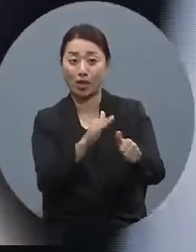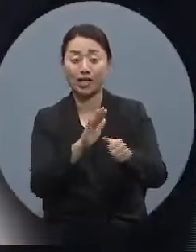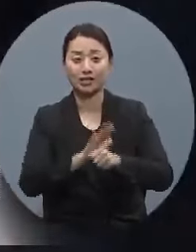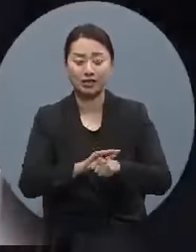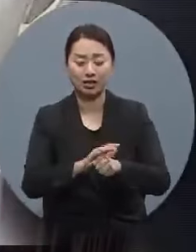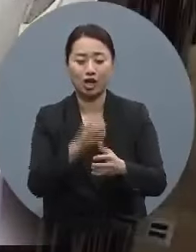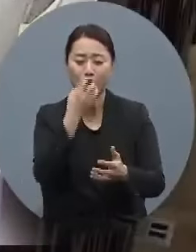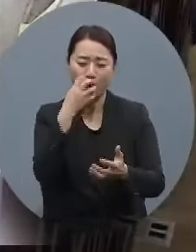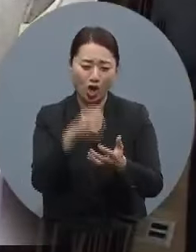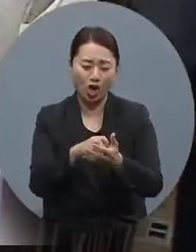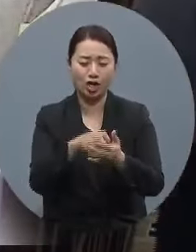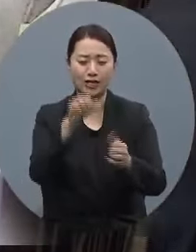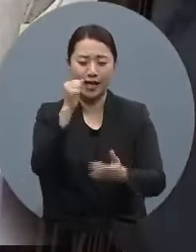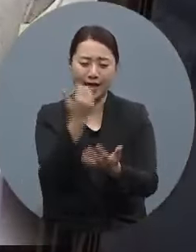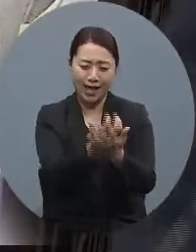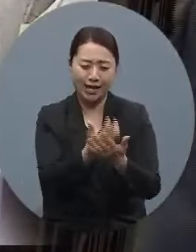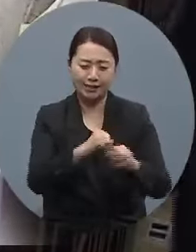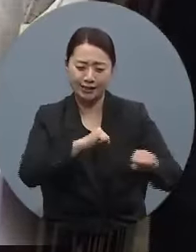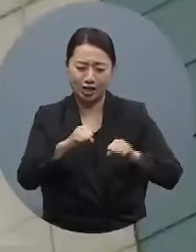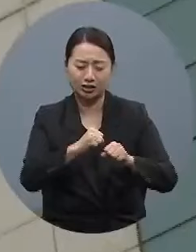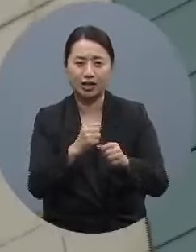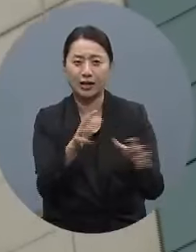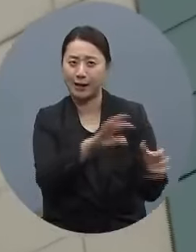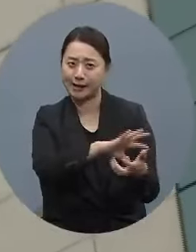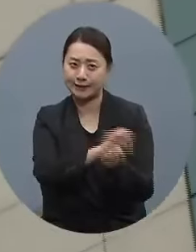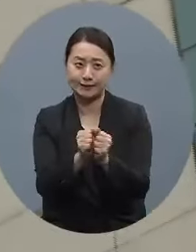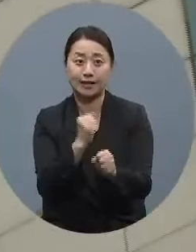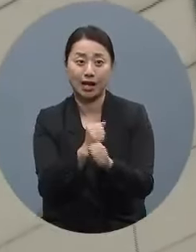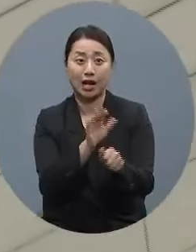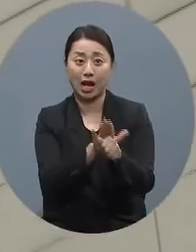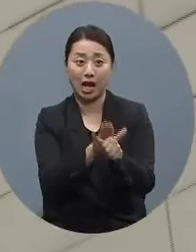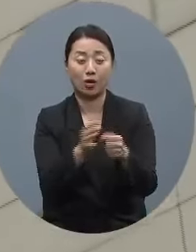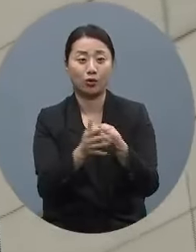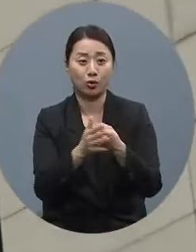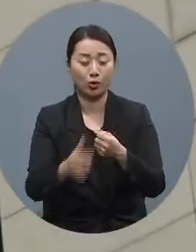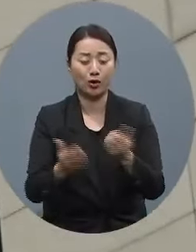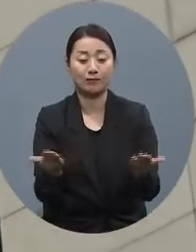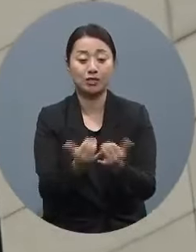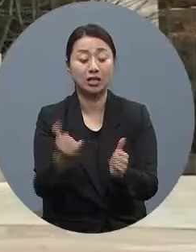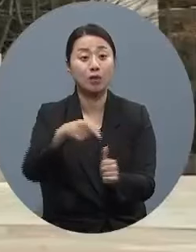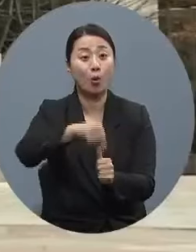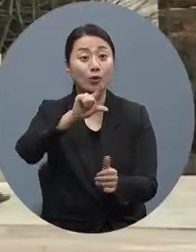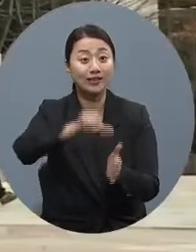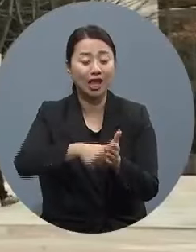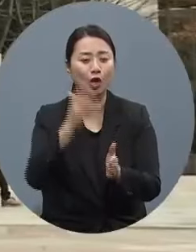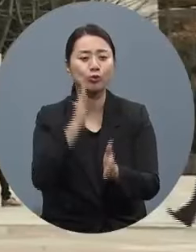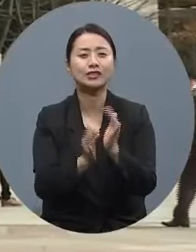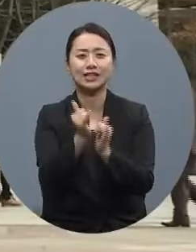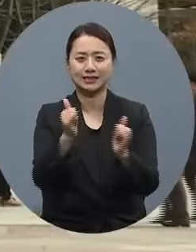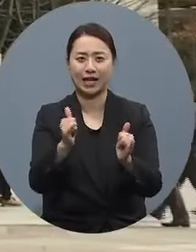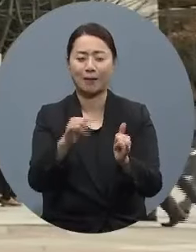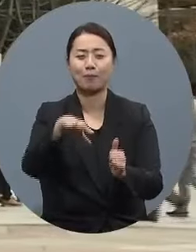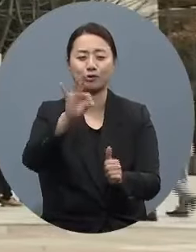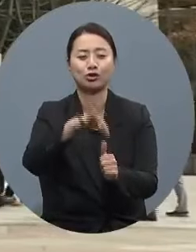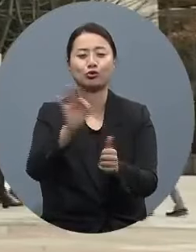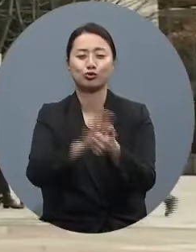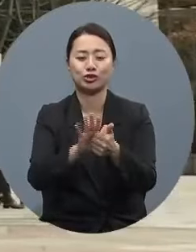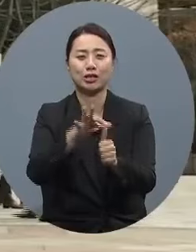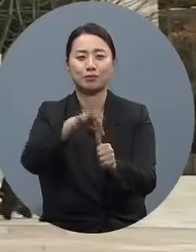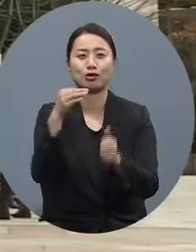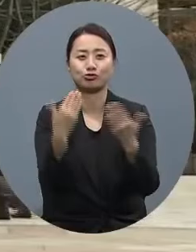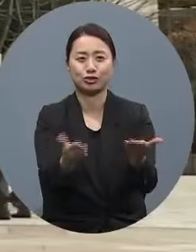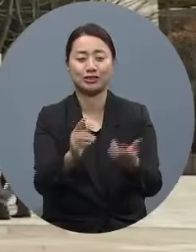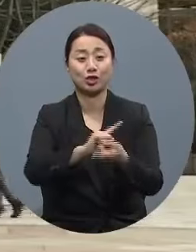파견해 인허가등 행정 분야를 지원하고 삼성 SDI 인력 채용에 울산 시민을 우선으로 고용하는 등 상호